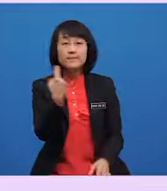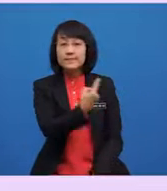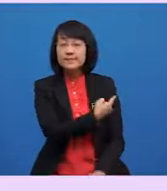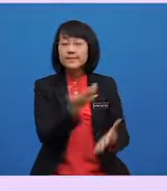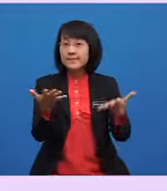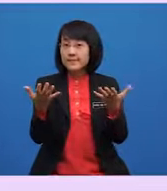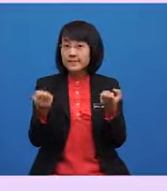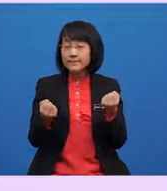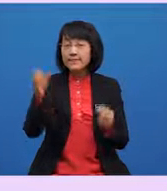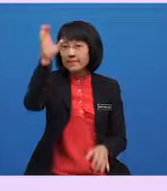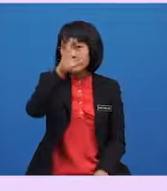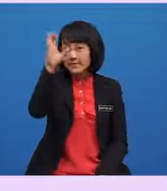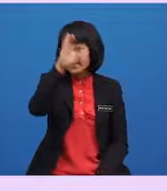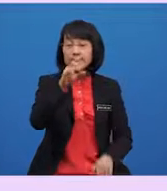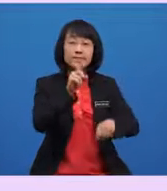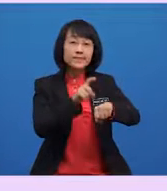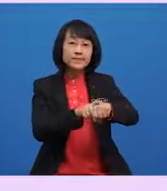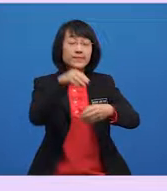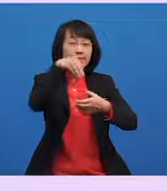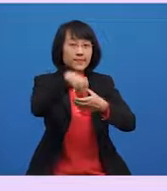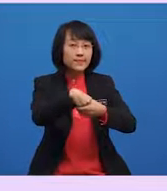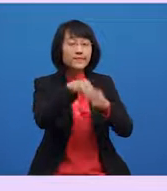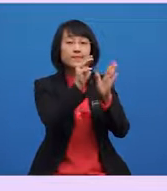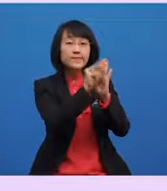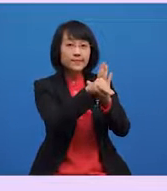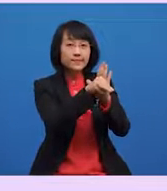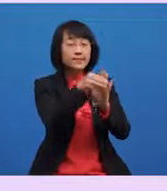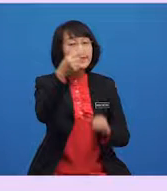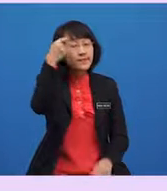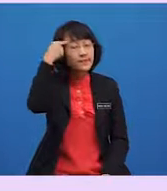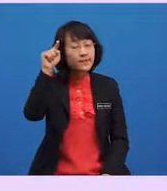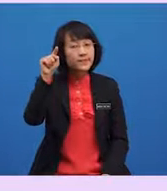ingin mencari masa dalam minit bagi